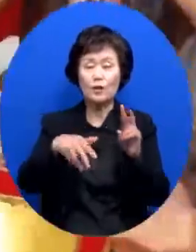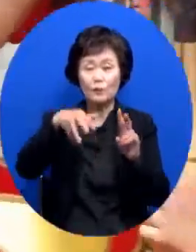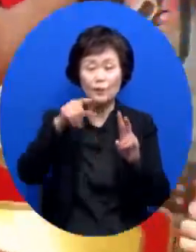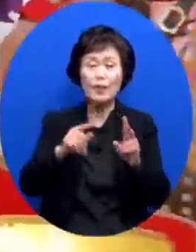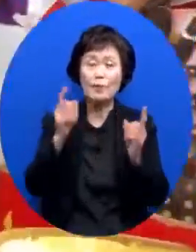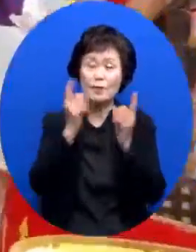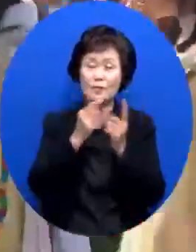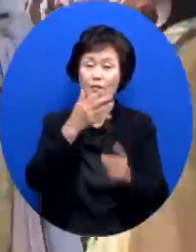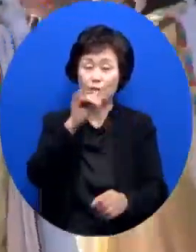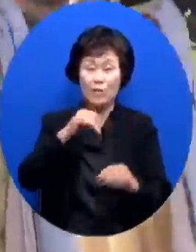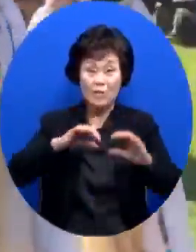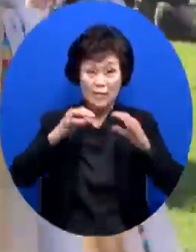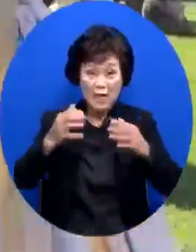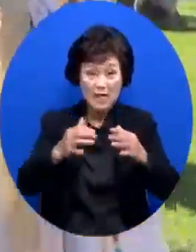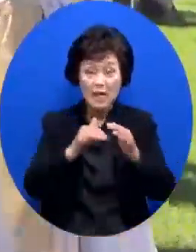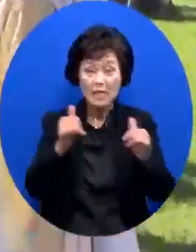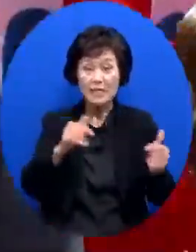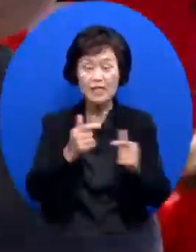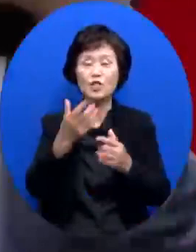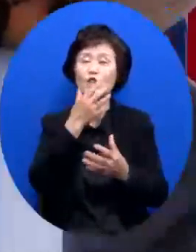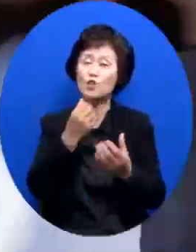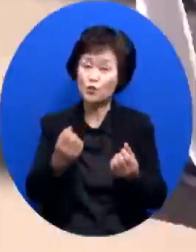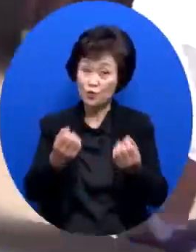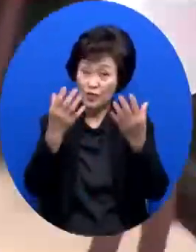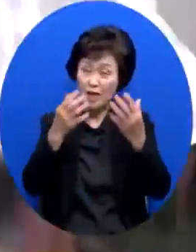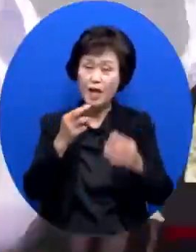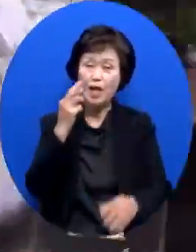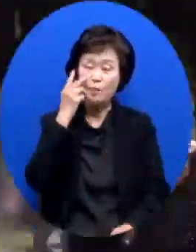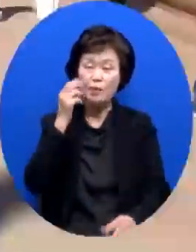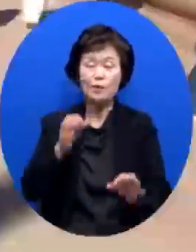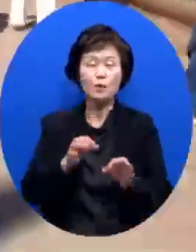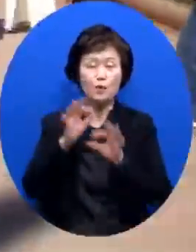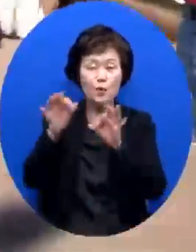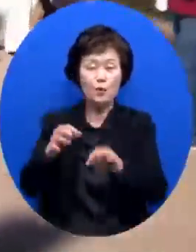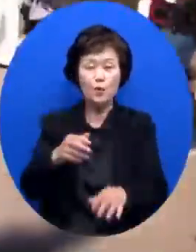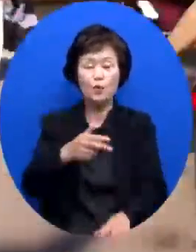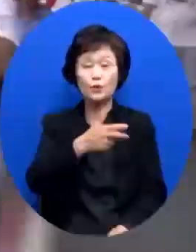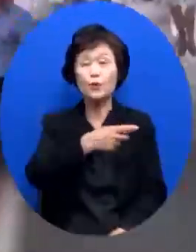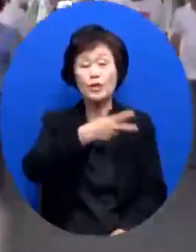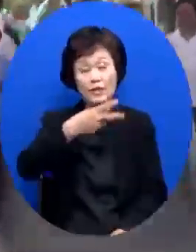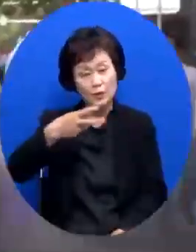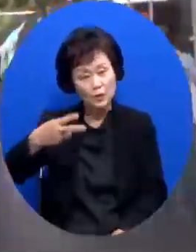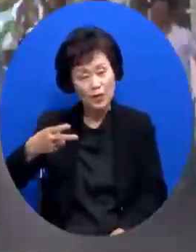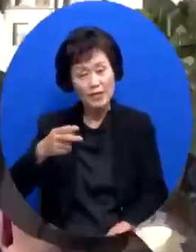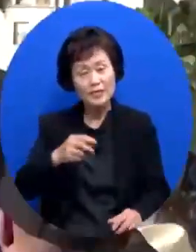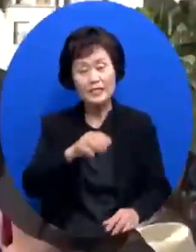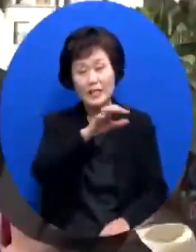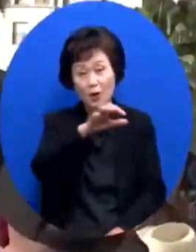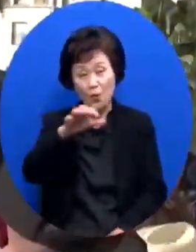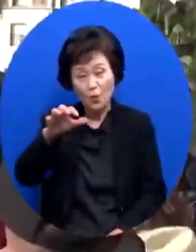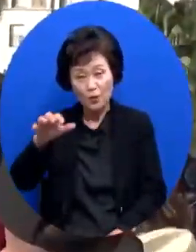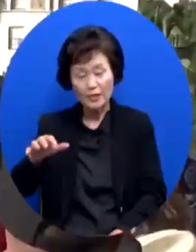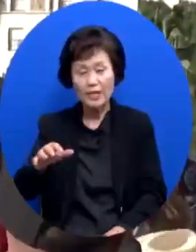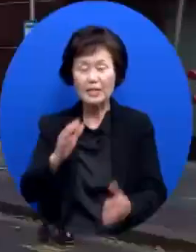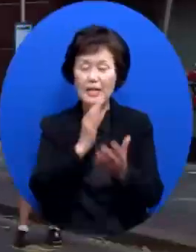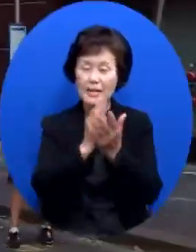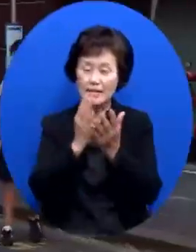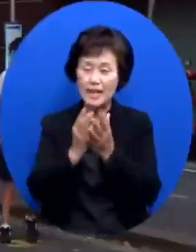또 세계인의 축제인 만큼 미국과 호주, 인도네시아에서도 다채로운 퍼레이드가 이어질